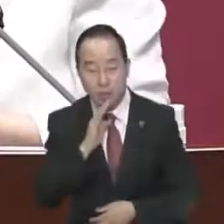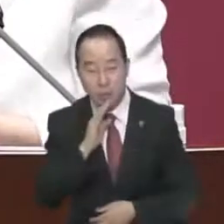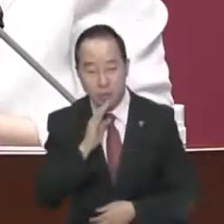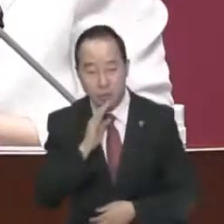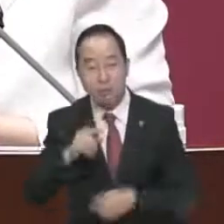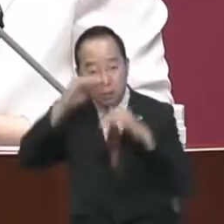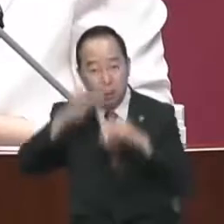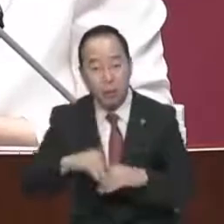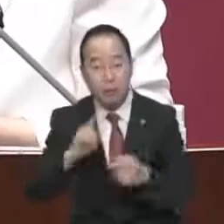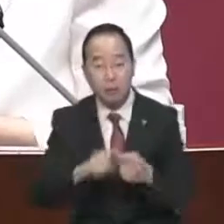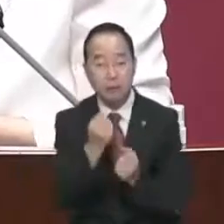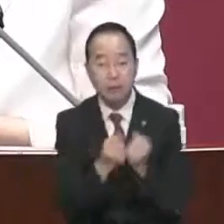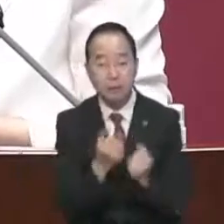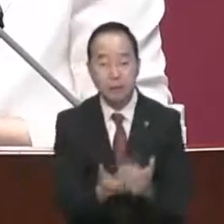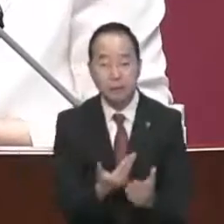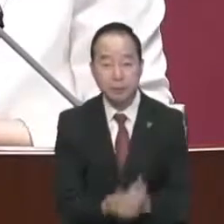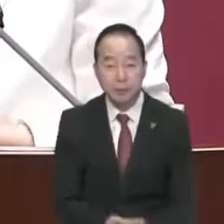설명해 주십시오. 예,